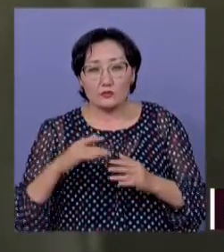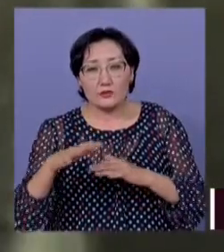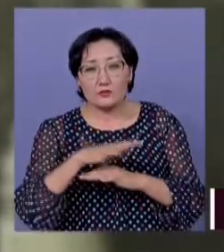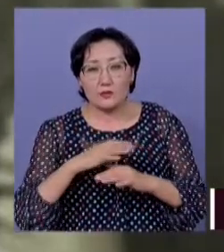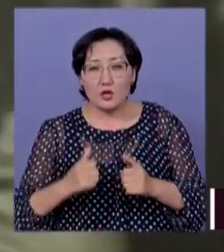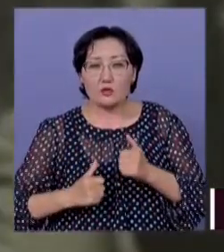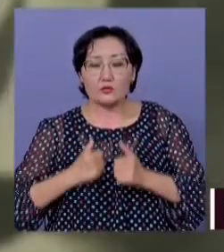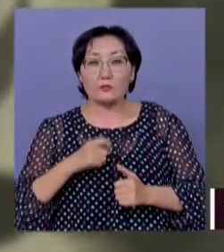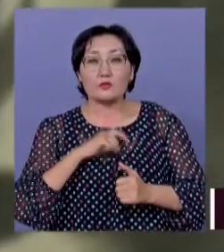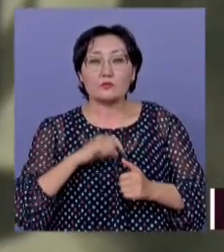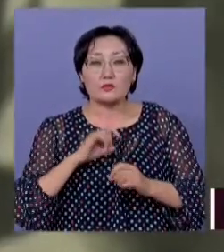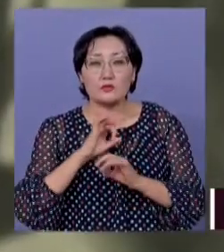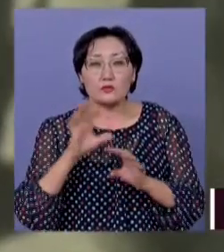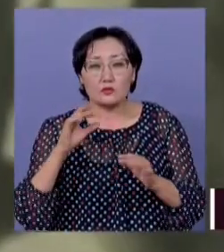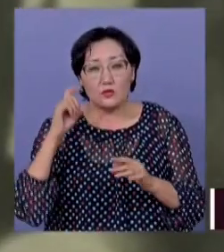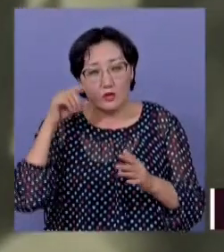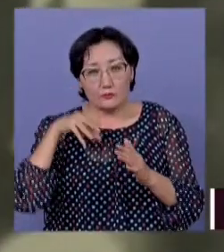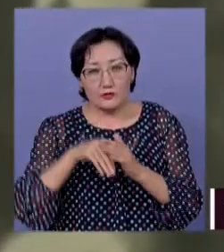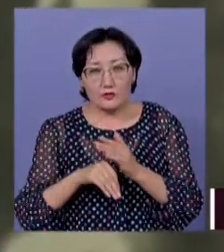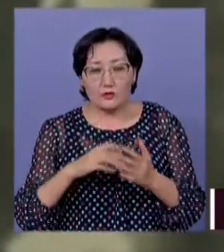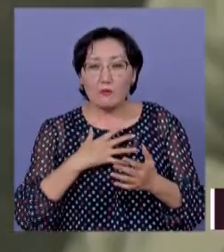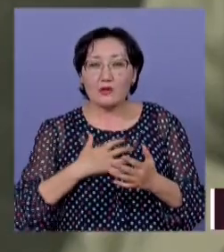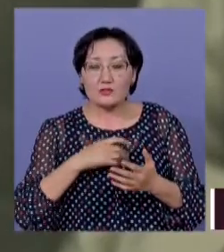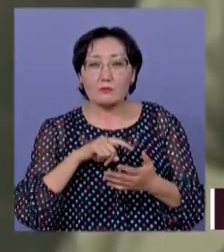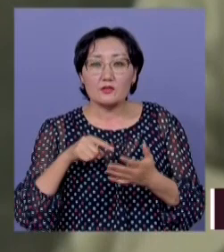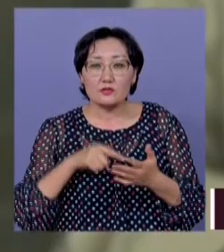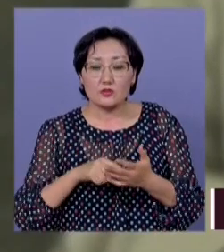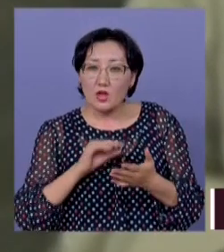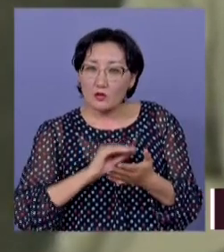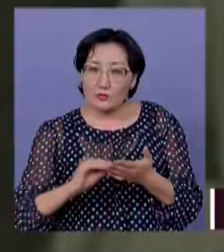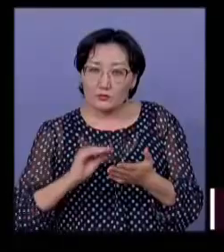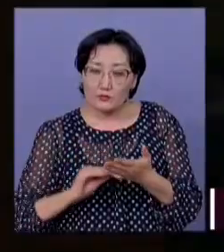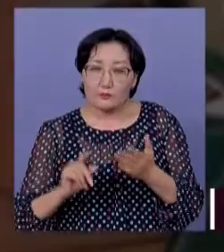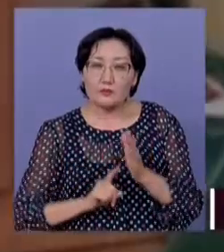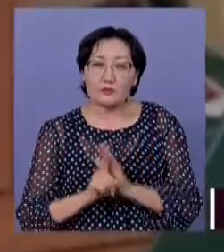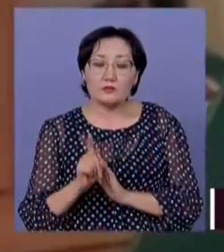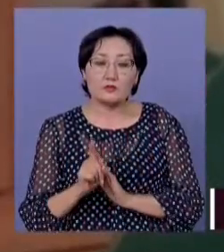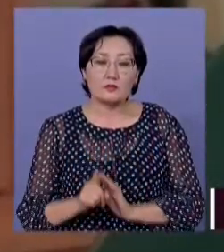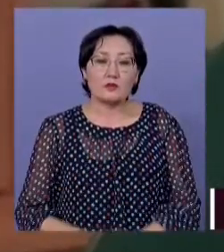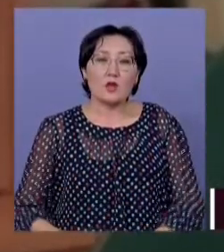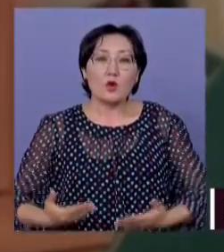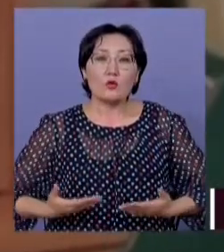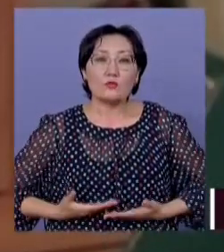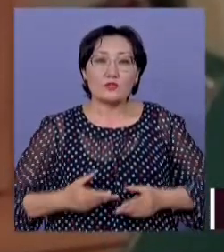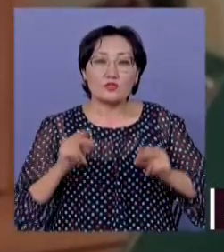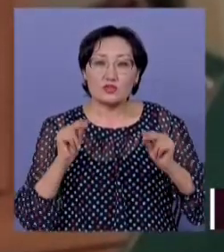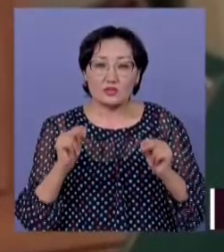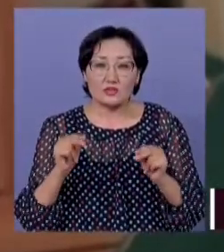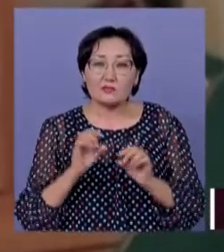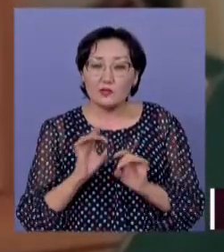батыл мінезімен танылып, ел ішіндегі түйткілді мәселелерге қаламмен қозғау салады. Өмірдің шындығына тура қарау